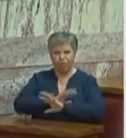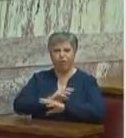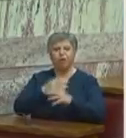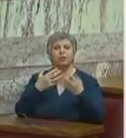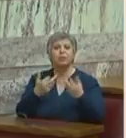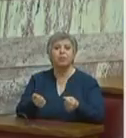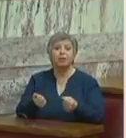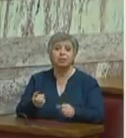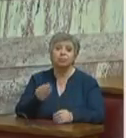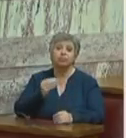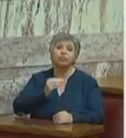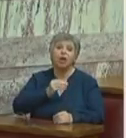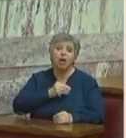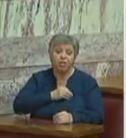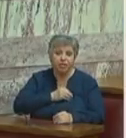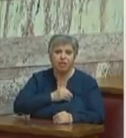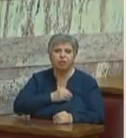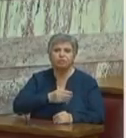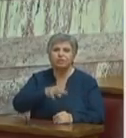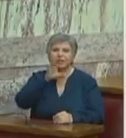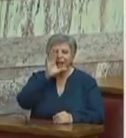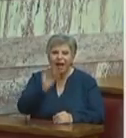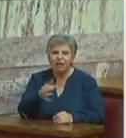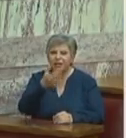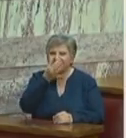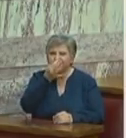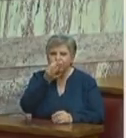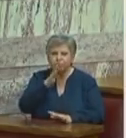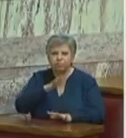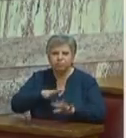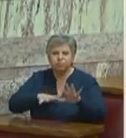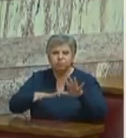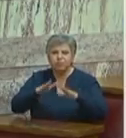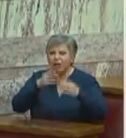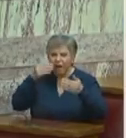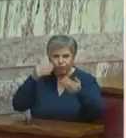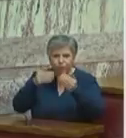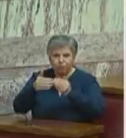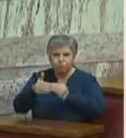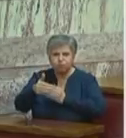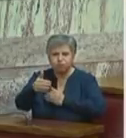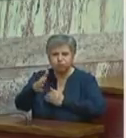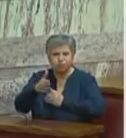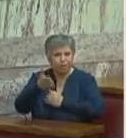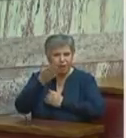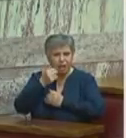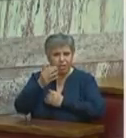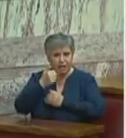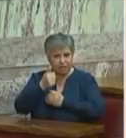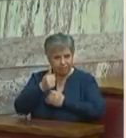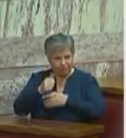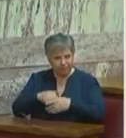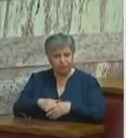δυστυχώς απολύτως βρώμικη από πλευράς προοπτικών. Και βέβαια όλα αυτά